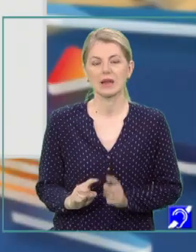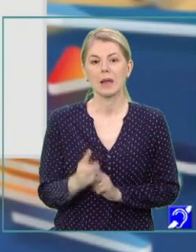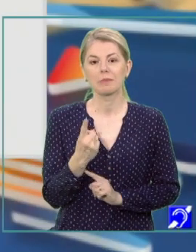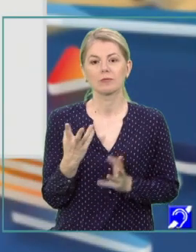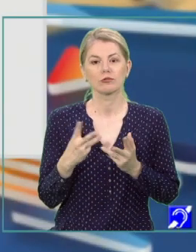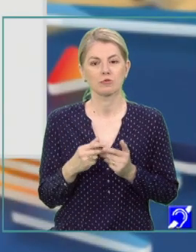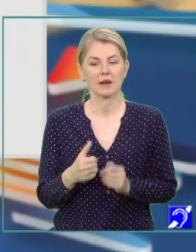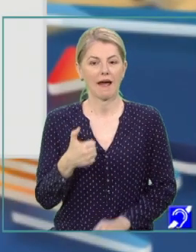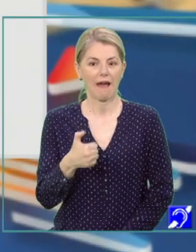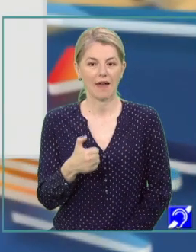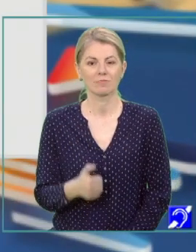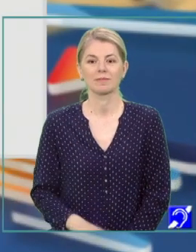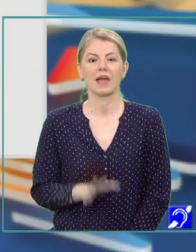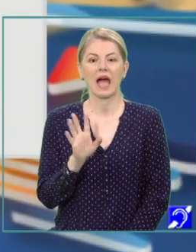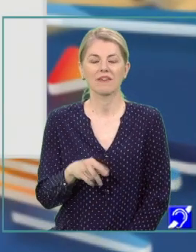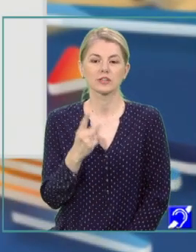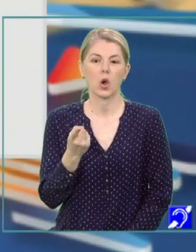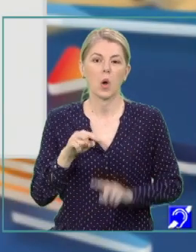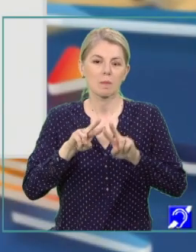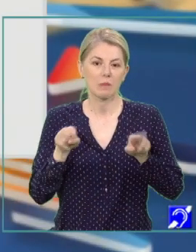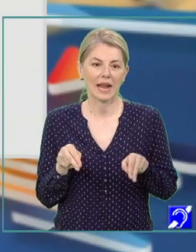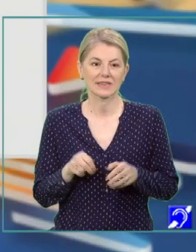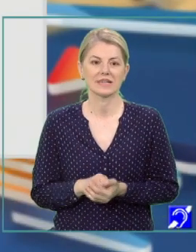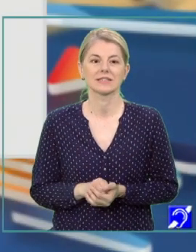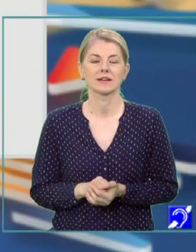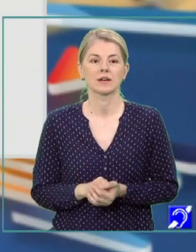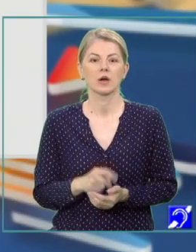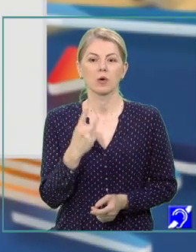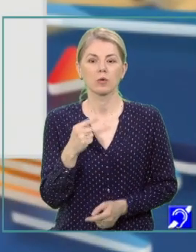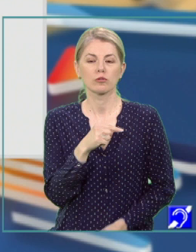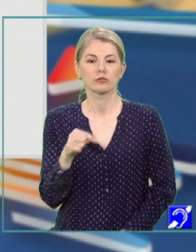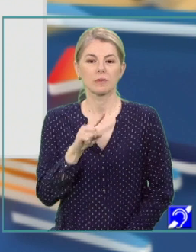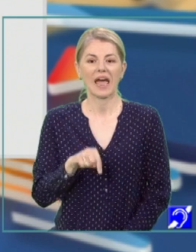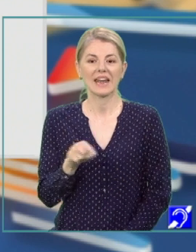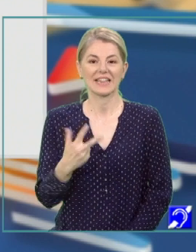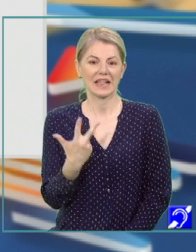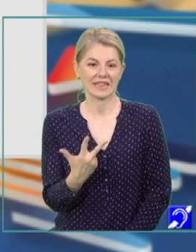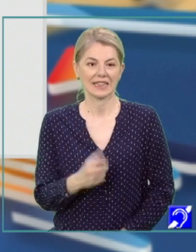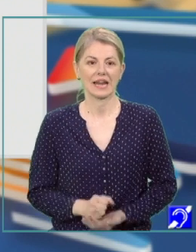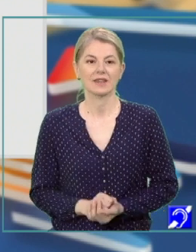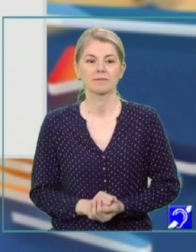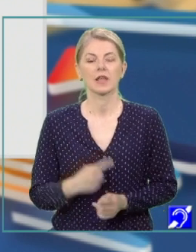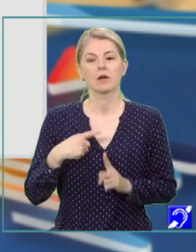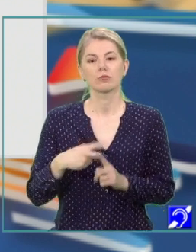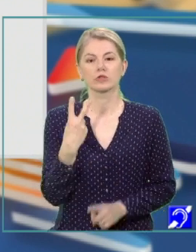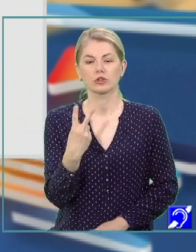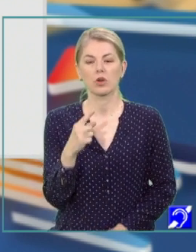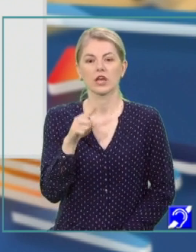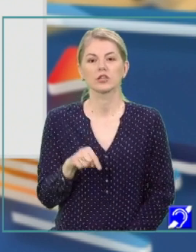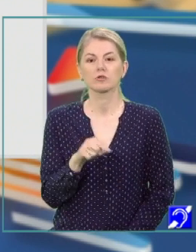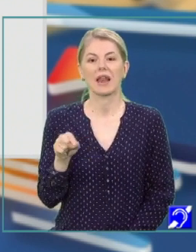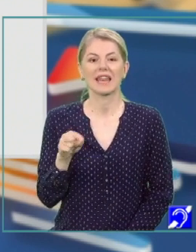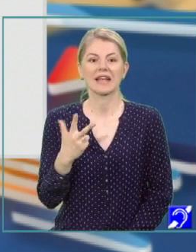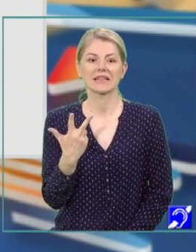Primul număr, A, aveți aici o paranteză, 1 supraradical din 3, plus